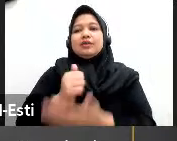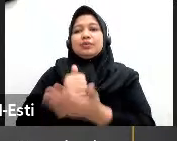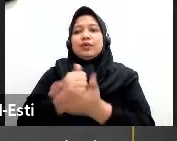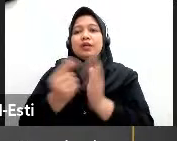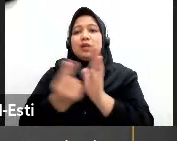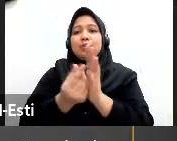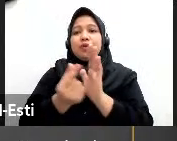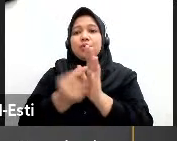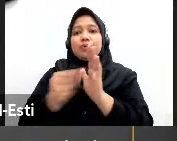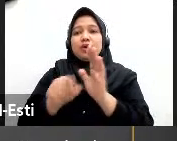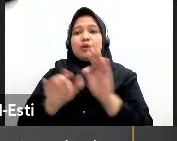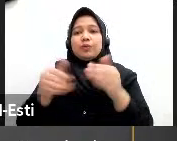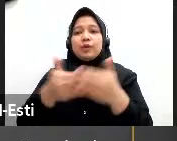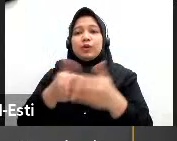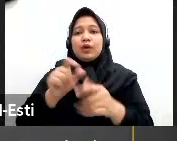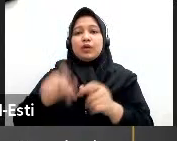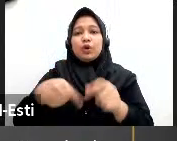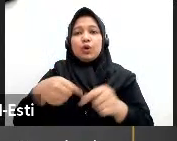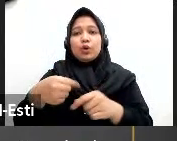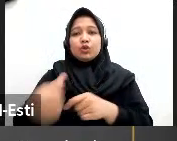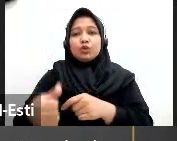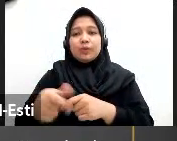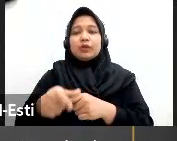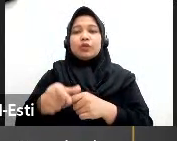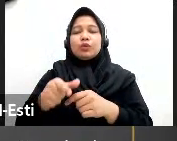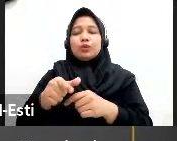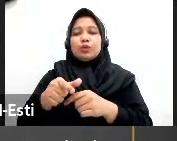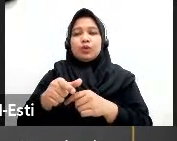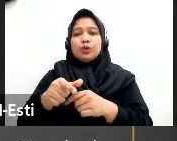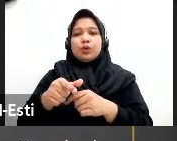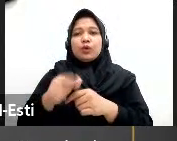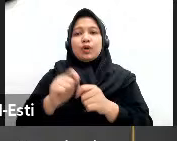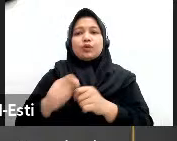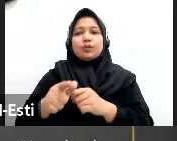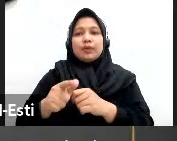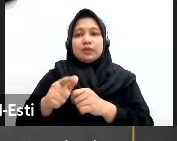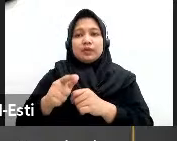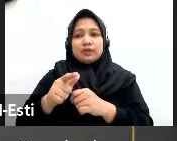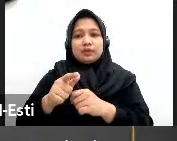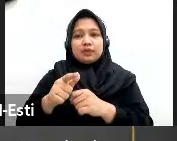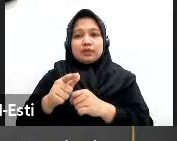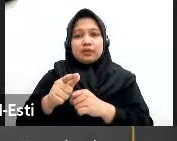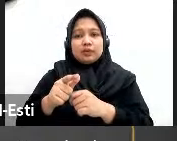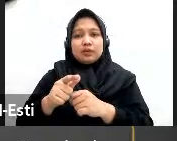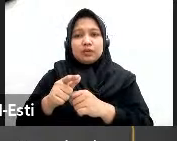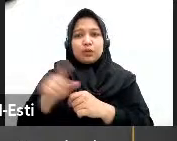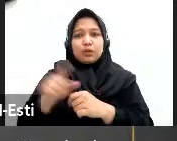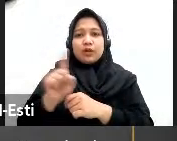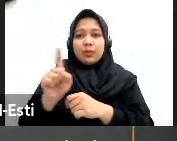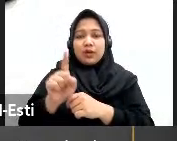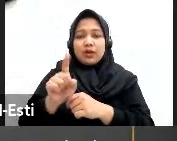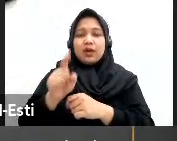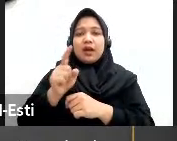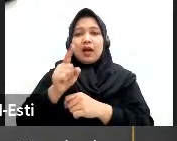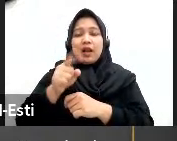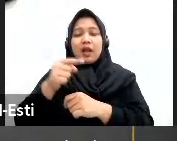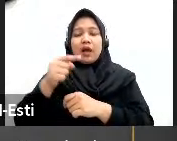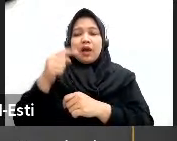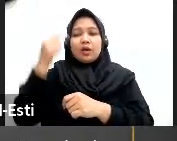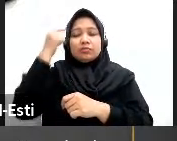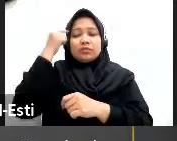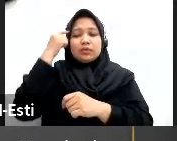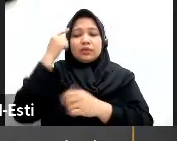bintang konsumen bahkan merupakan bentuk kriminal ya Nah yang sering saya usulkan kalau konteksnya jasa